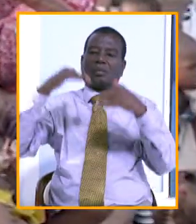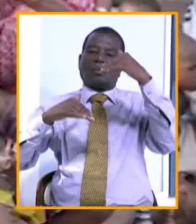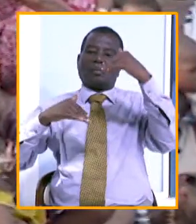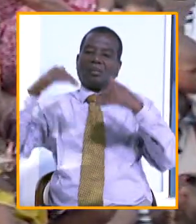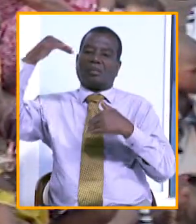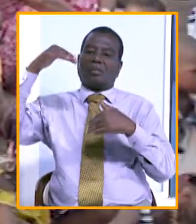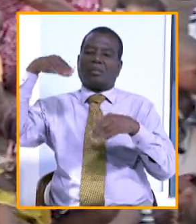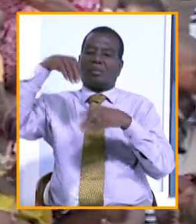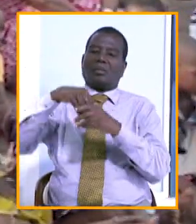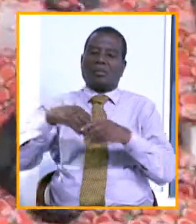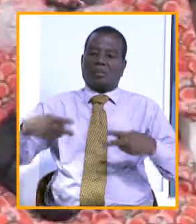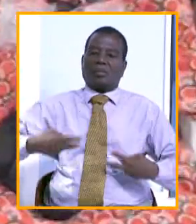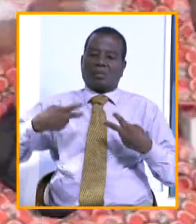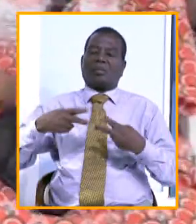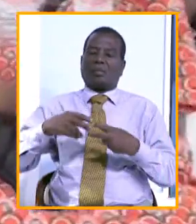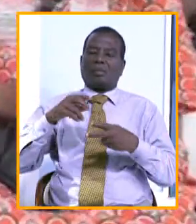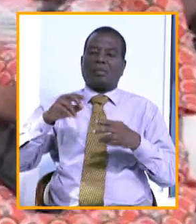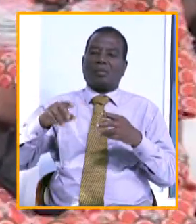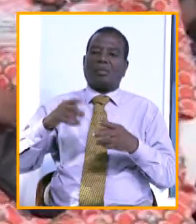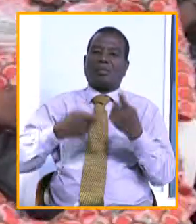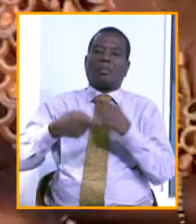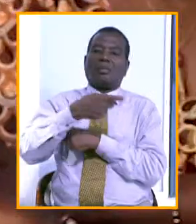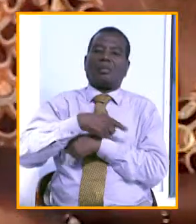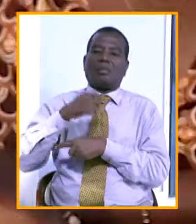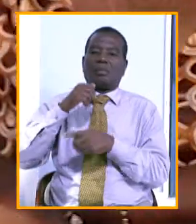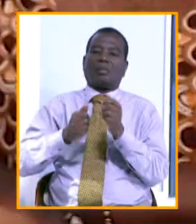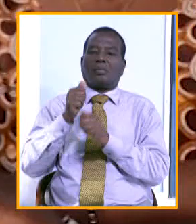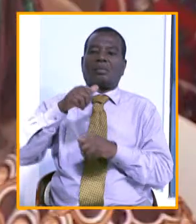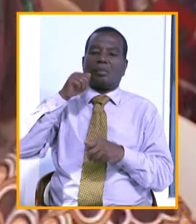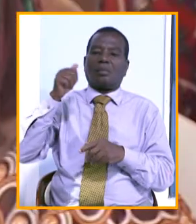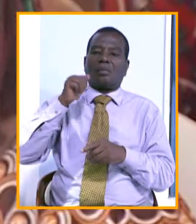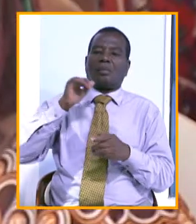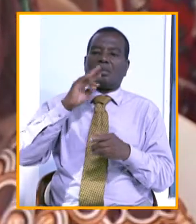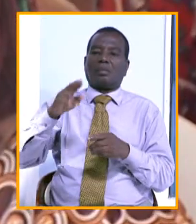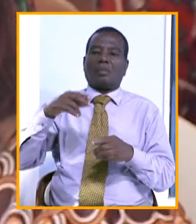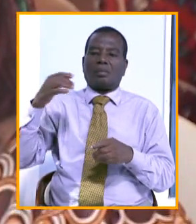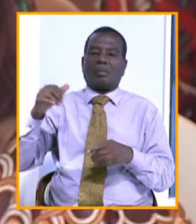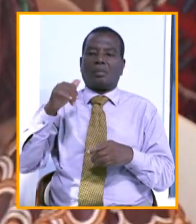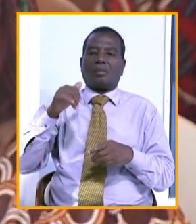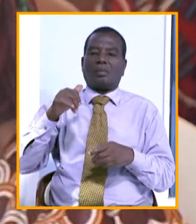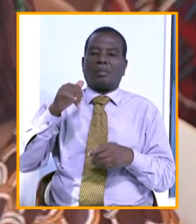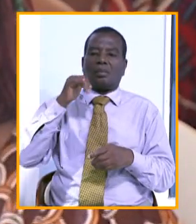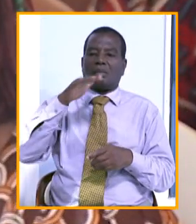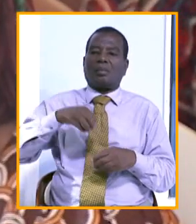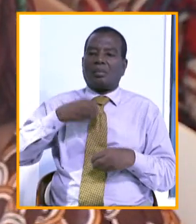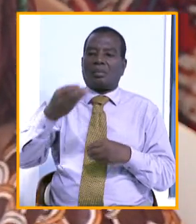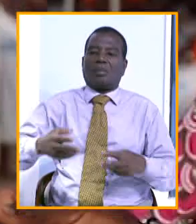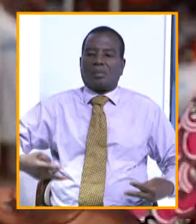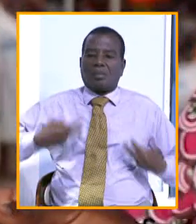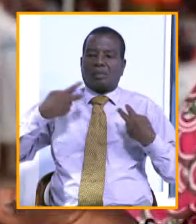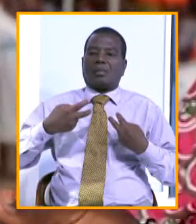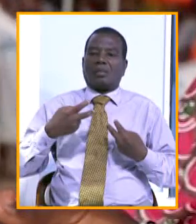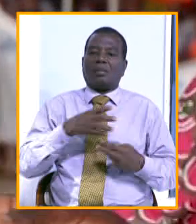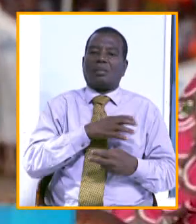genre dans leur existence quotidienne. Aujourd'hui, plus qu'hier, ce sont les femmes qui donnent la vie, l'entretiennent